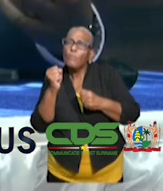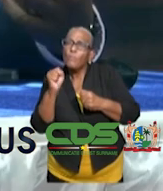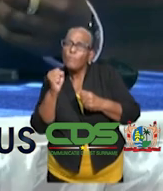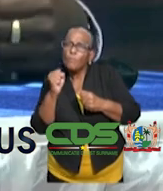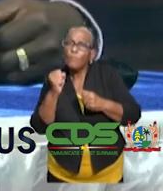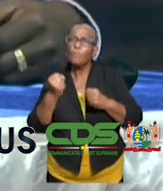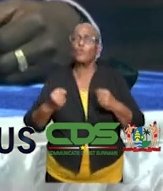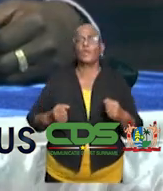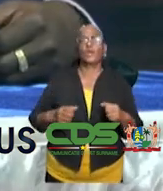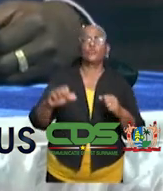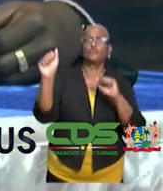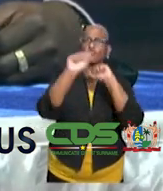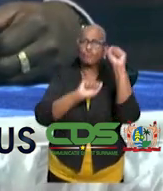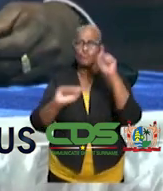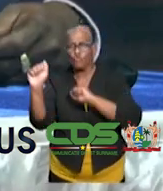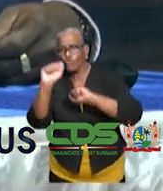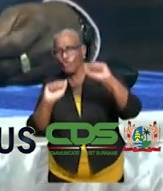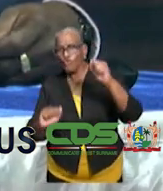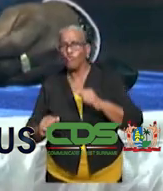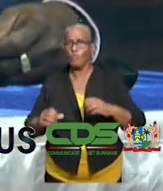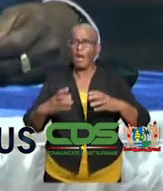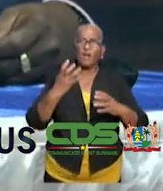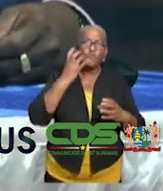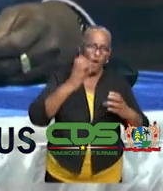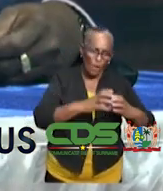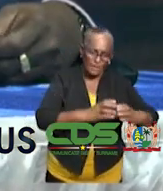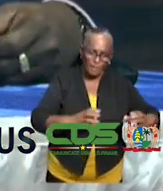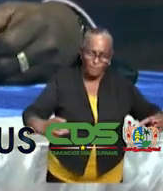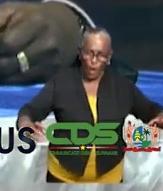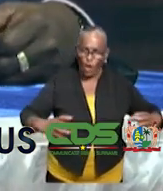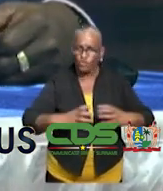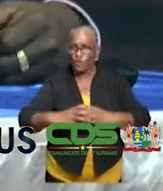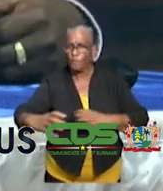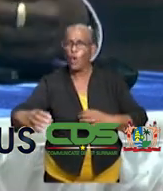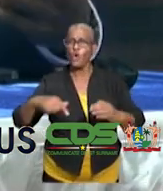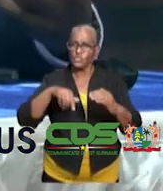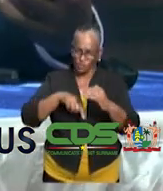bijvoorbeeld onderhoud van het leidingennet gedaan worden.